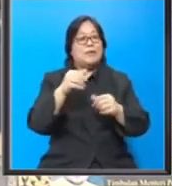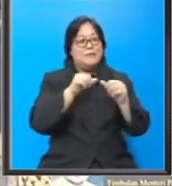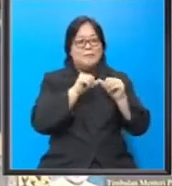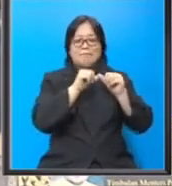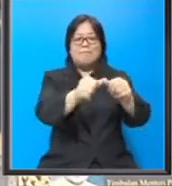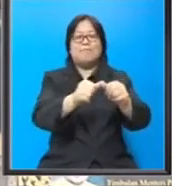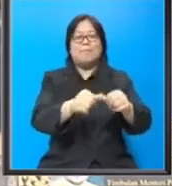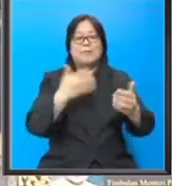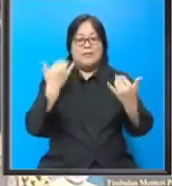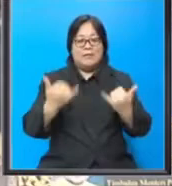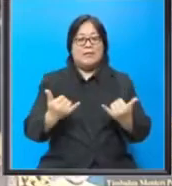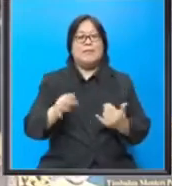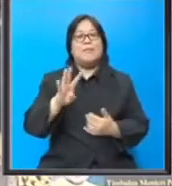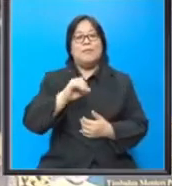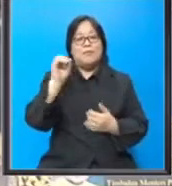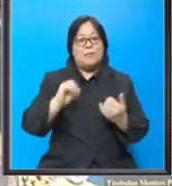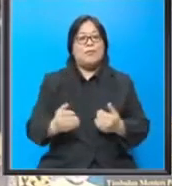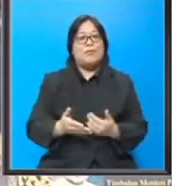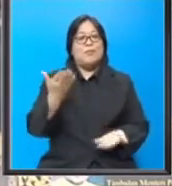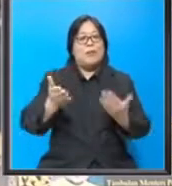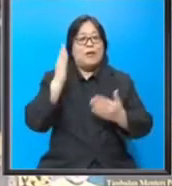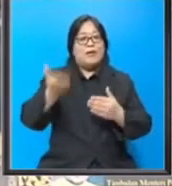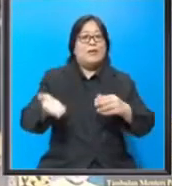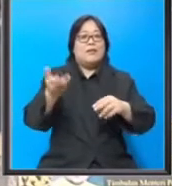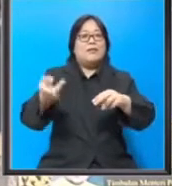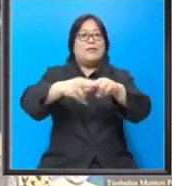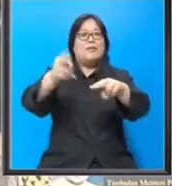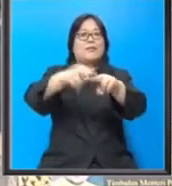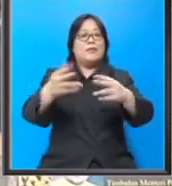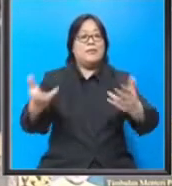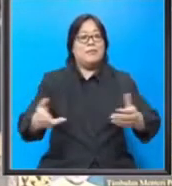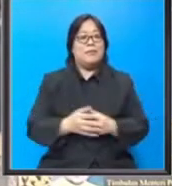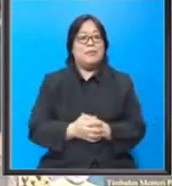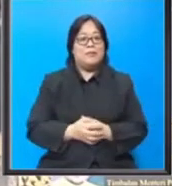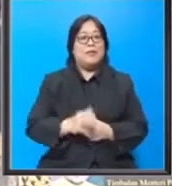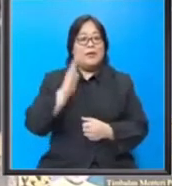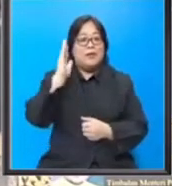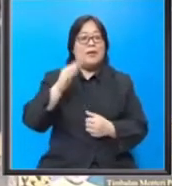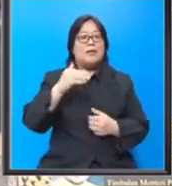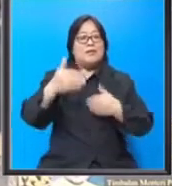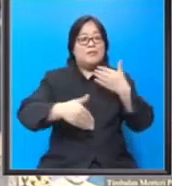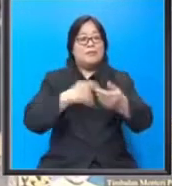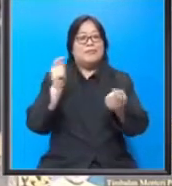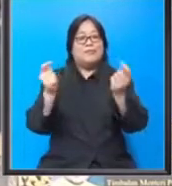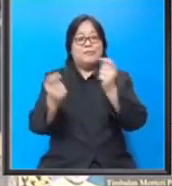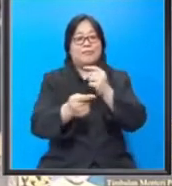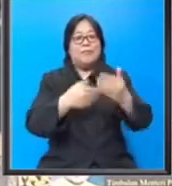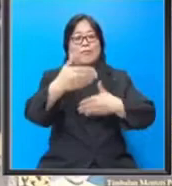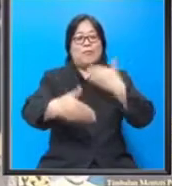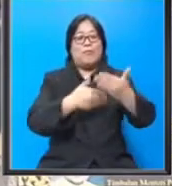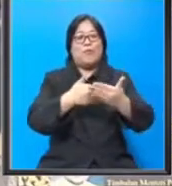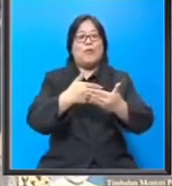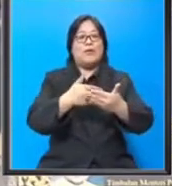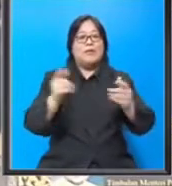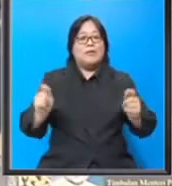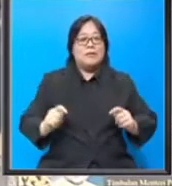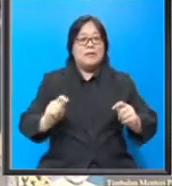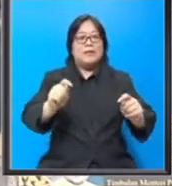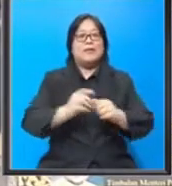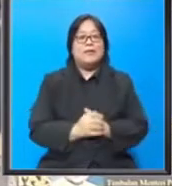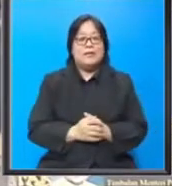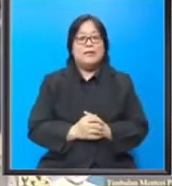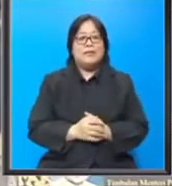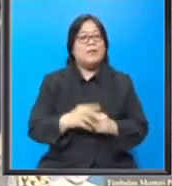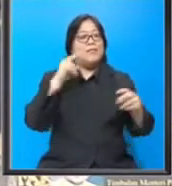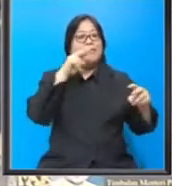terus berlaku takang Oke Pak produsen dan akan meningkat lagi ini akan berlaku satu proses tindakan